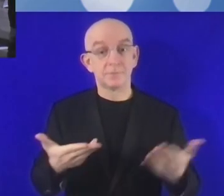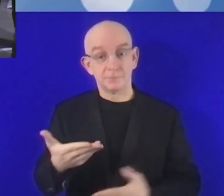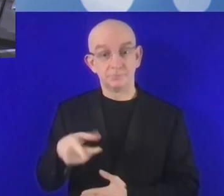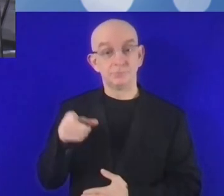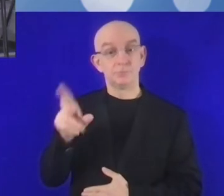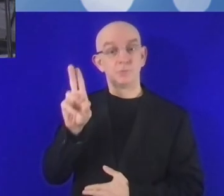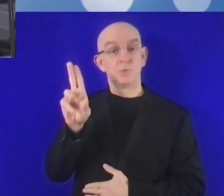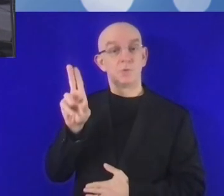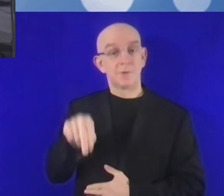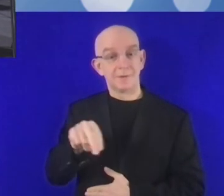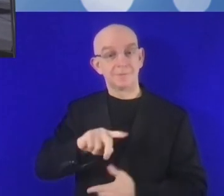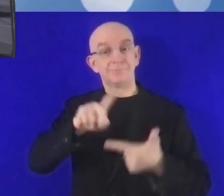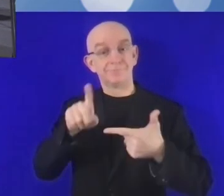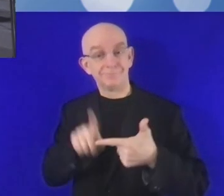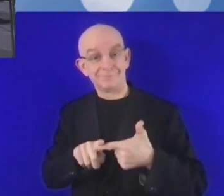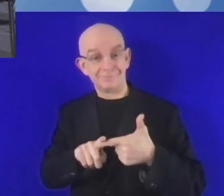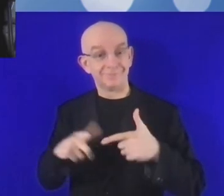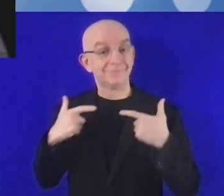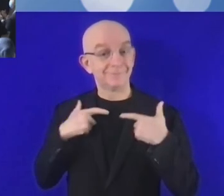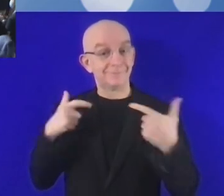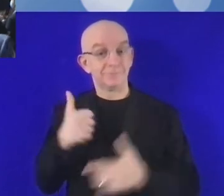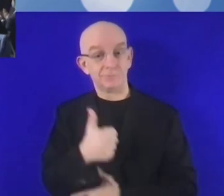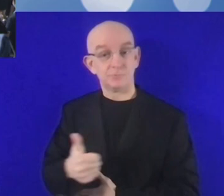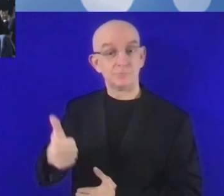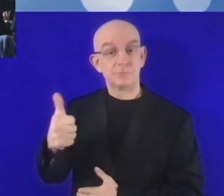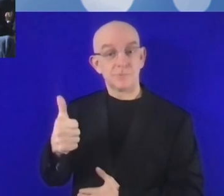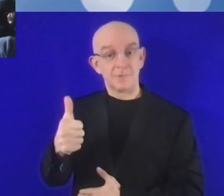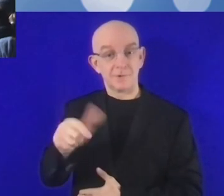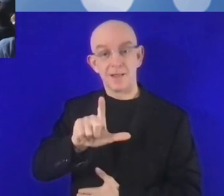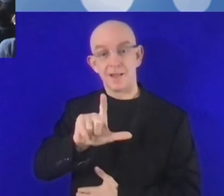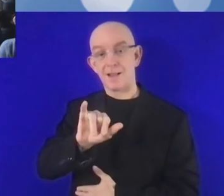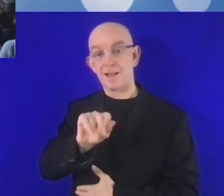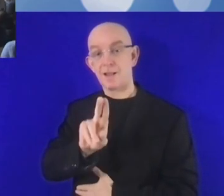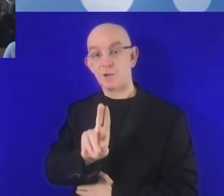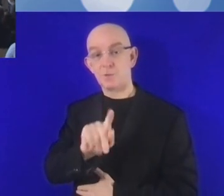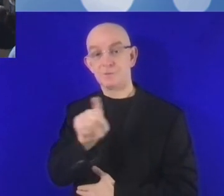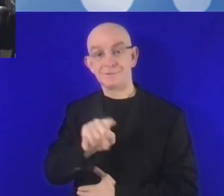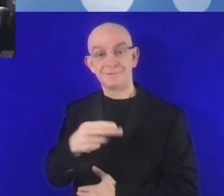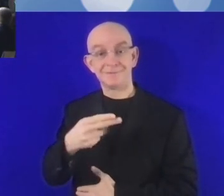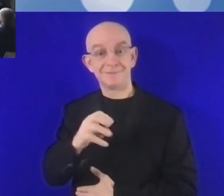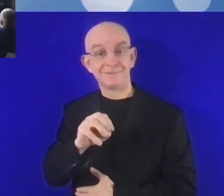подсекретаря генерального ООН господина Юн Зинмина.